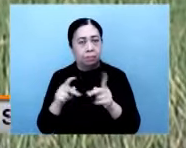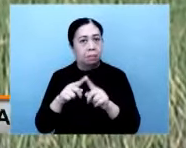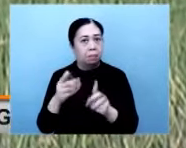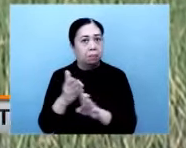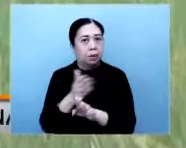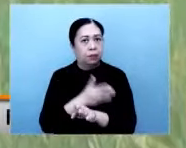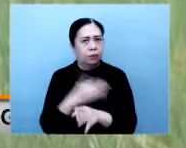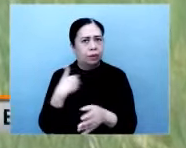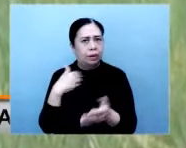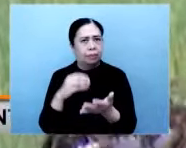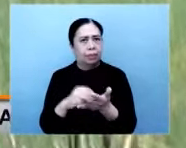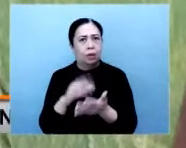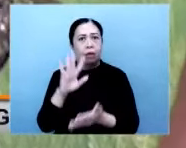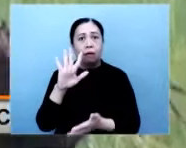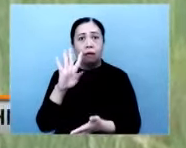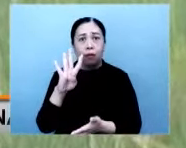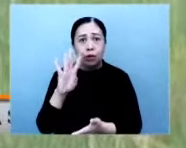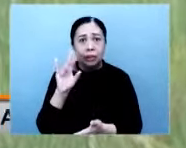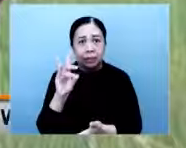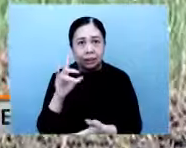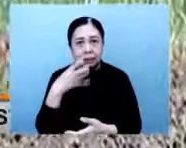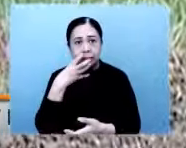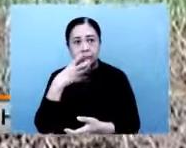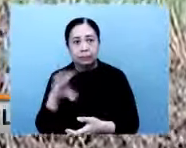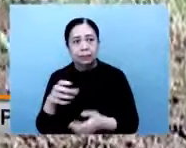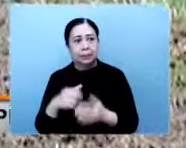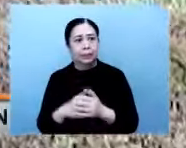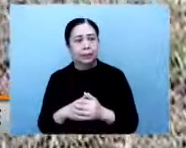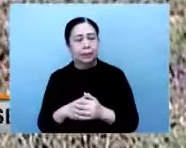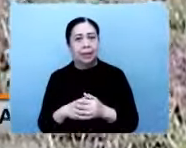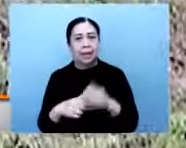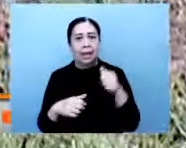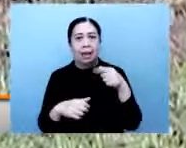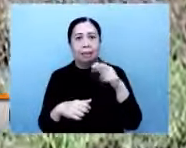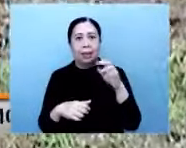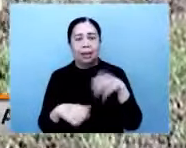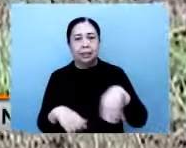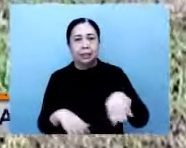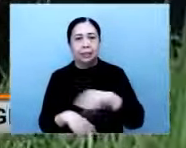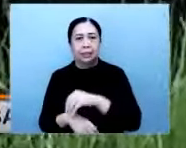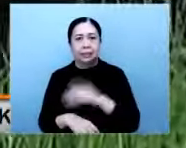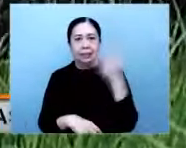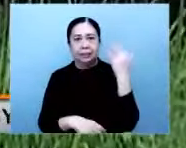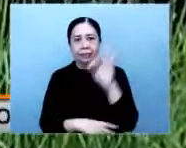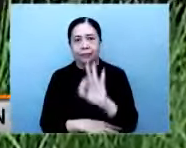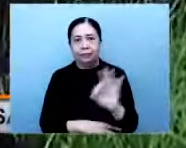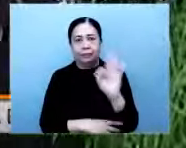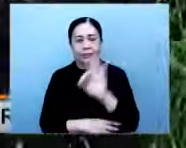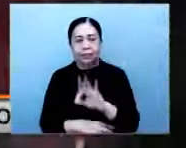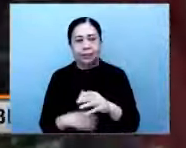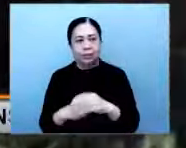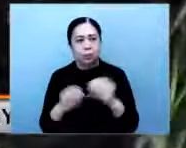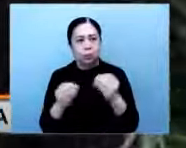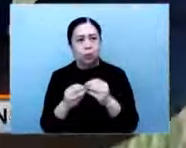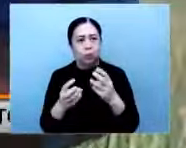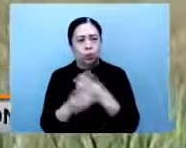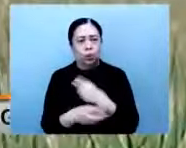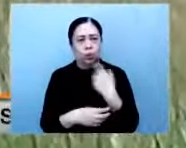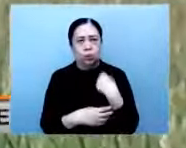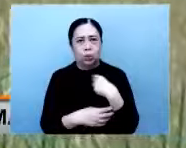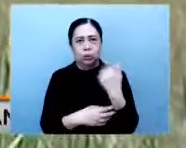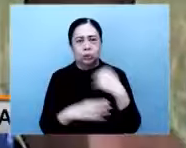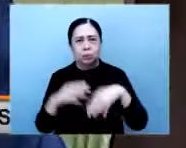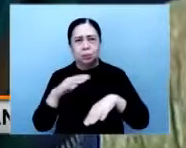nakapagtalana ng 47 degrees Celsius na heat index sa Apari, Cagayan nitong Biyernes. Mas matindi naman itong Miyerkules Santo na pumalo